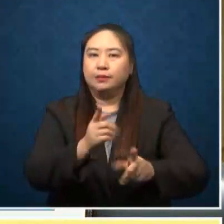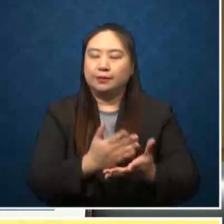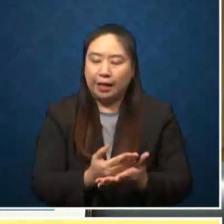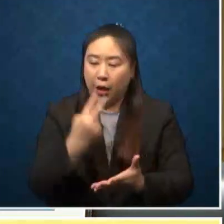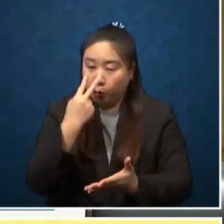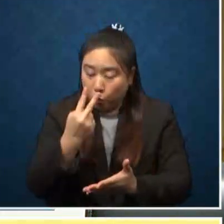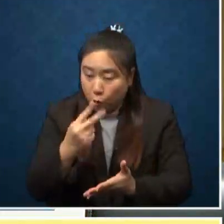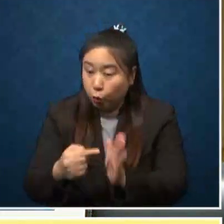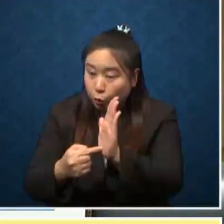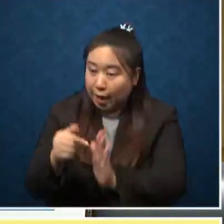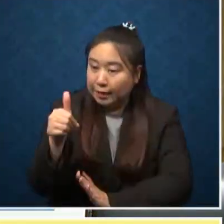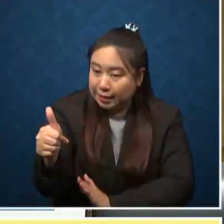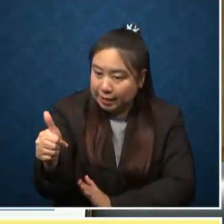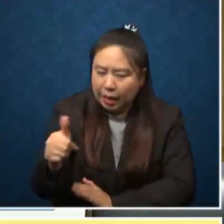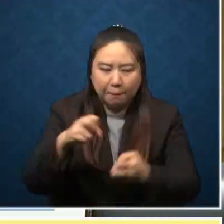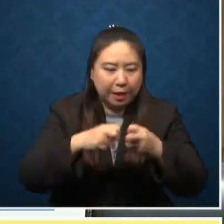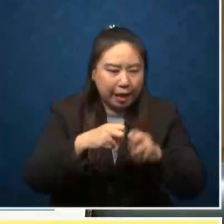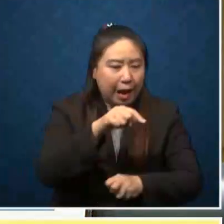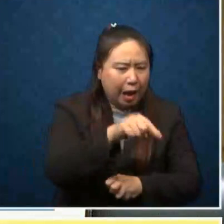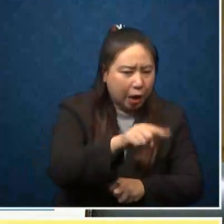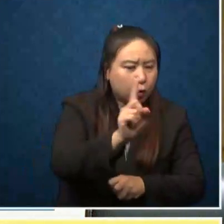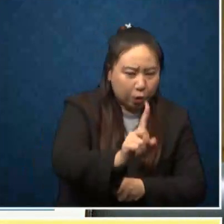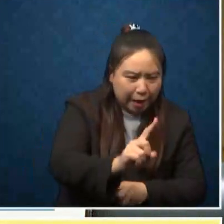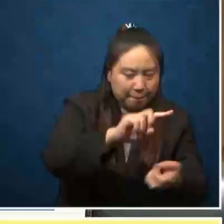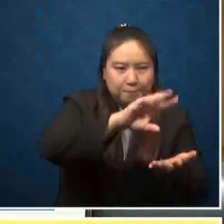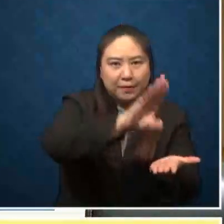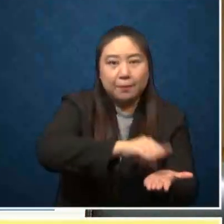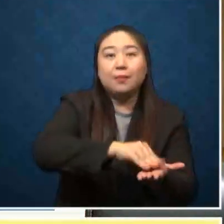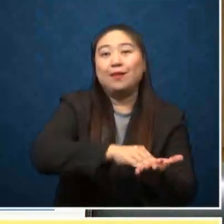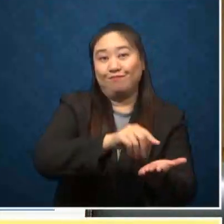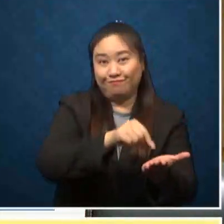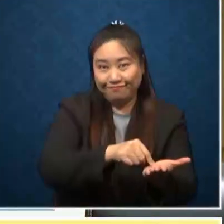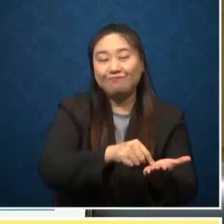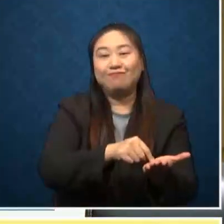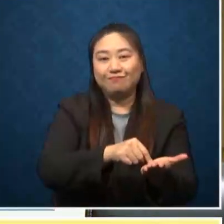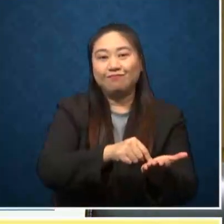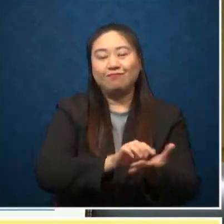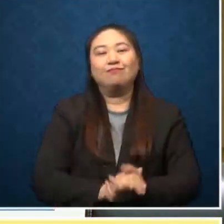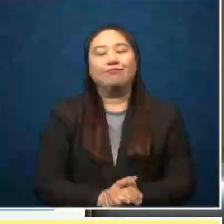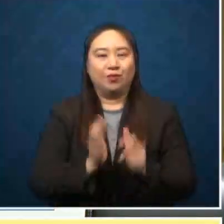ที่ดีและศึกษาปัญหาอุปสรรคของการแก้ปัญหาเหล่านี้ให้เป็นที่ยุติขอบพระคุณครับ